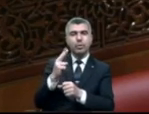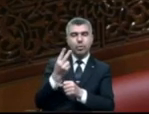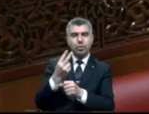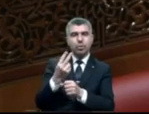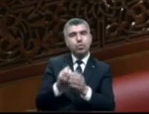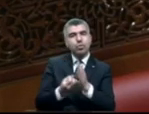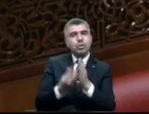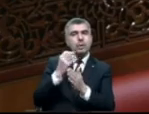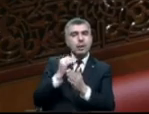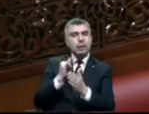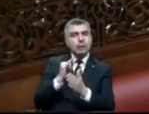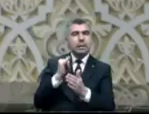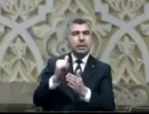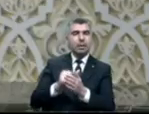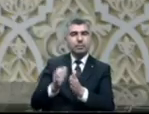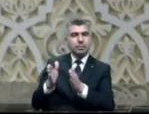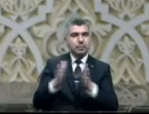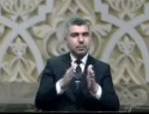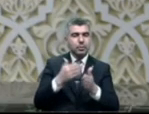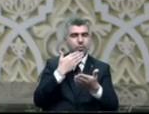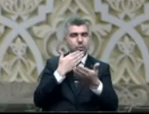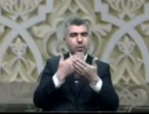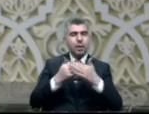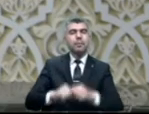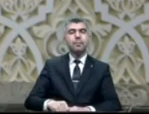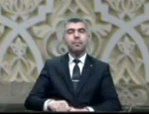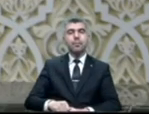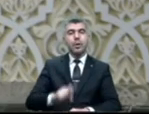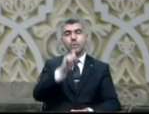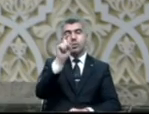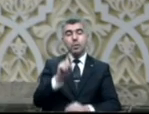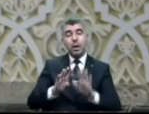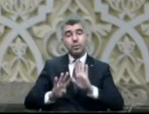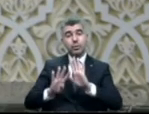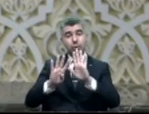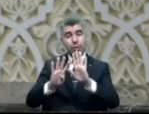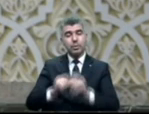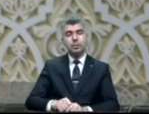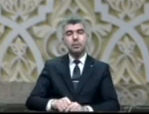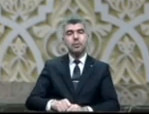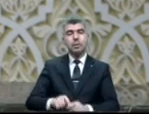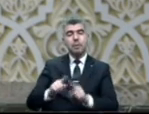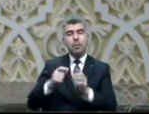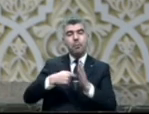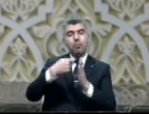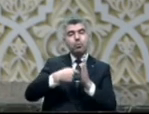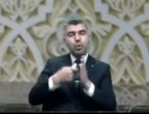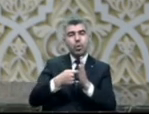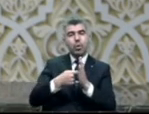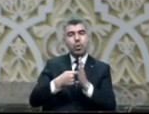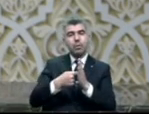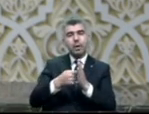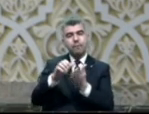بواحد الطريقة اللي تكون مستمرة. شكرا سيد الوزير المحترم. نمر الآن إلى السؤال التاسع، موضوعه إحداث مشاريع فلاحية لفائدة